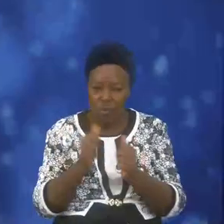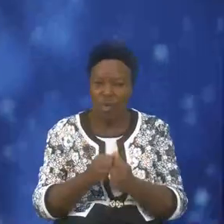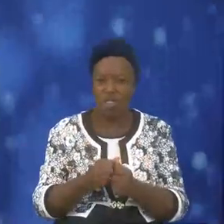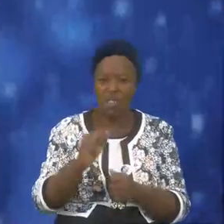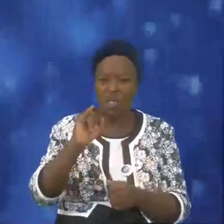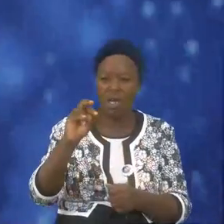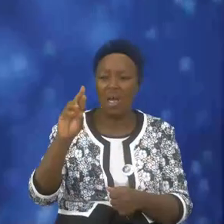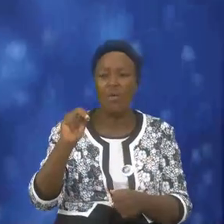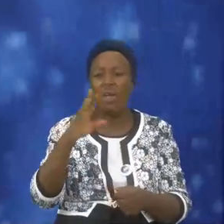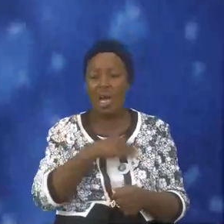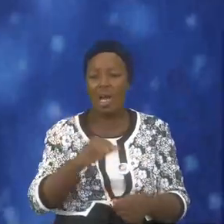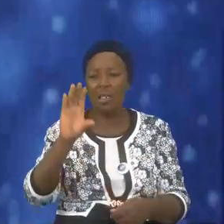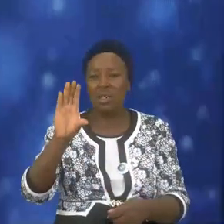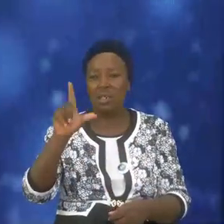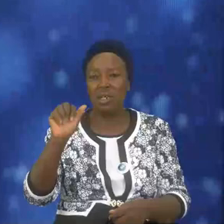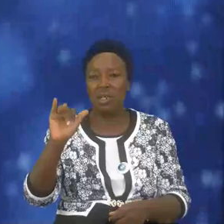Et comme Nebuchadnezzar